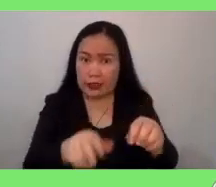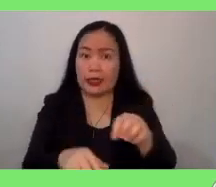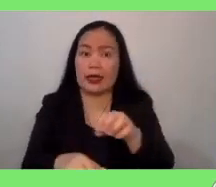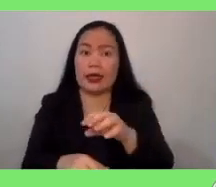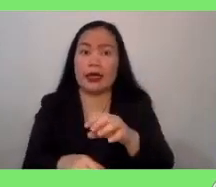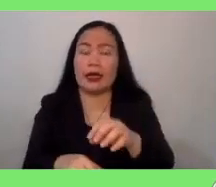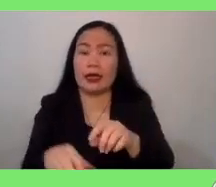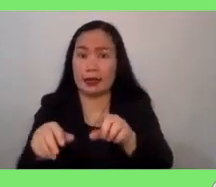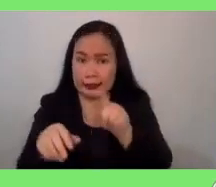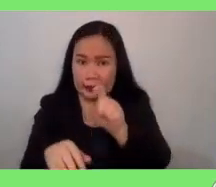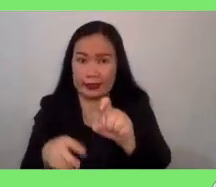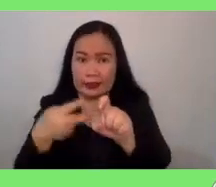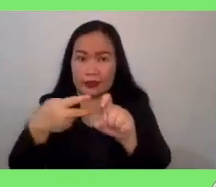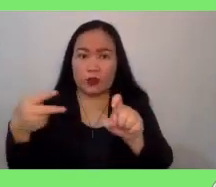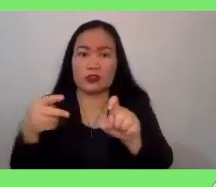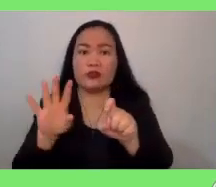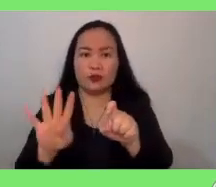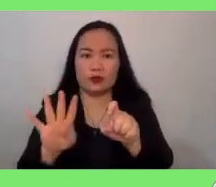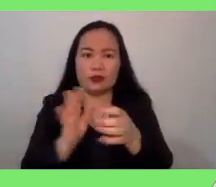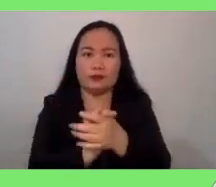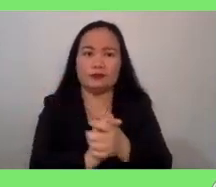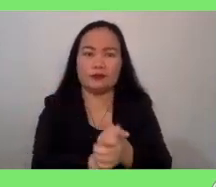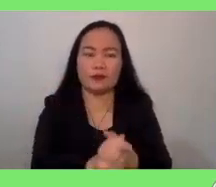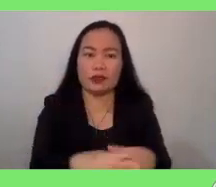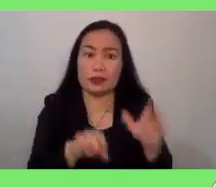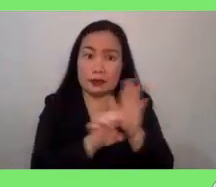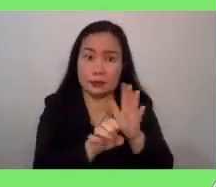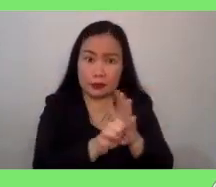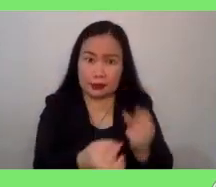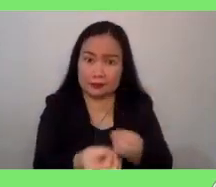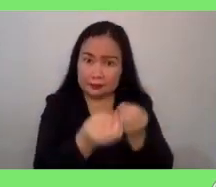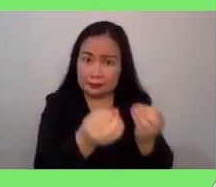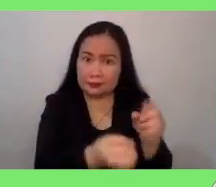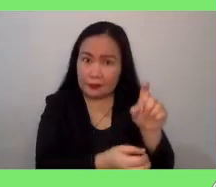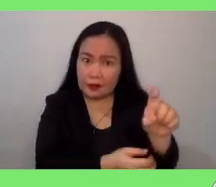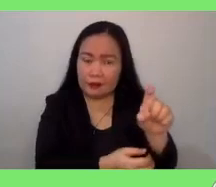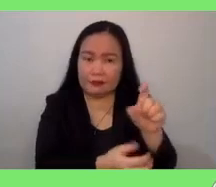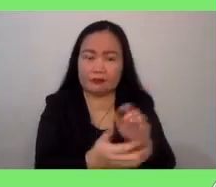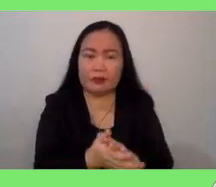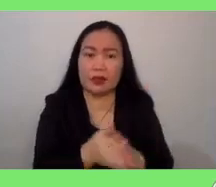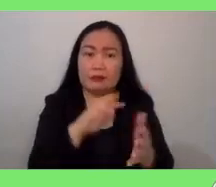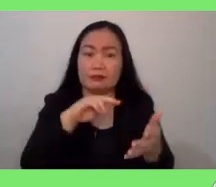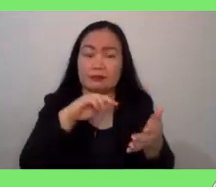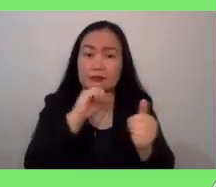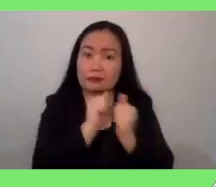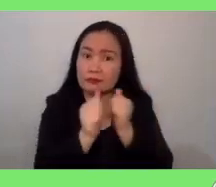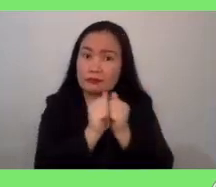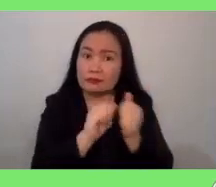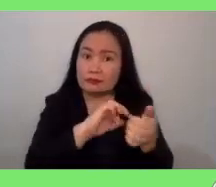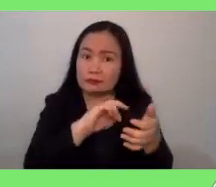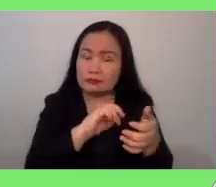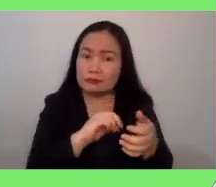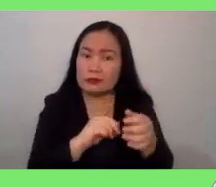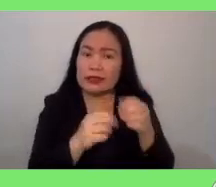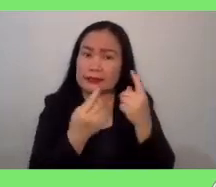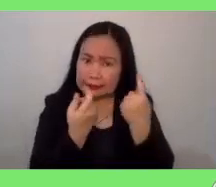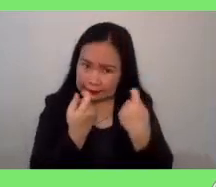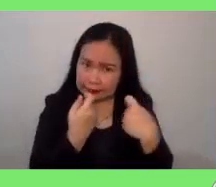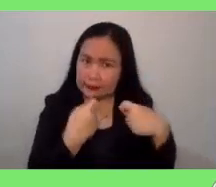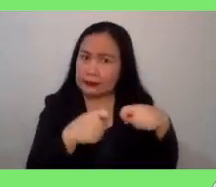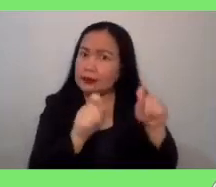x, halimbawa binigay yung values of x, ibig sabihin nun, itatry mo siyang